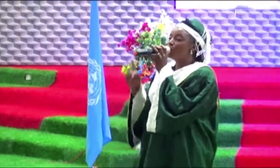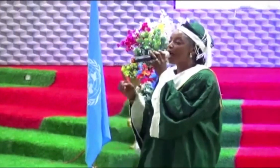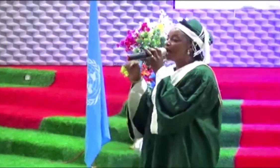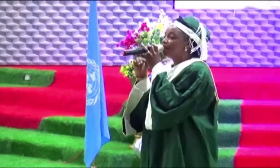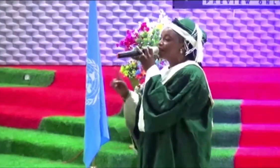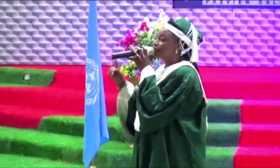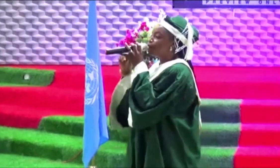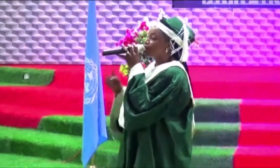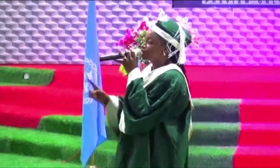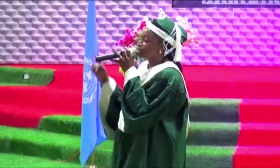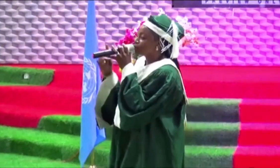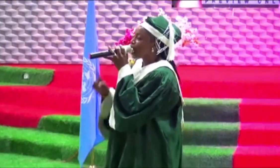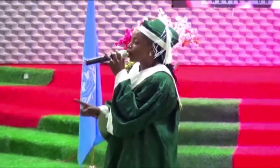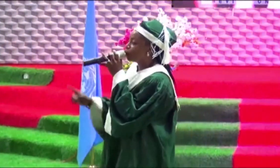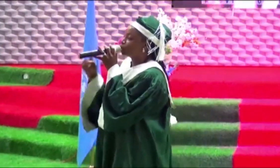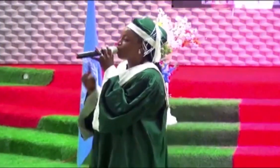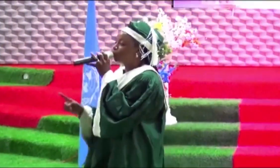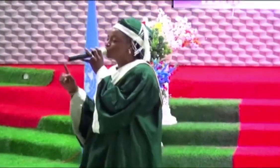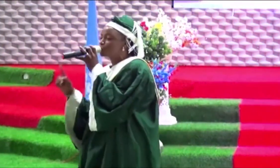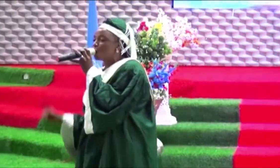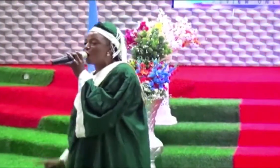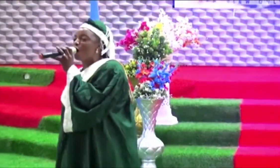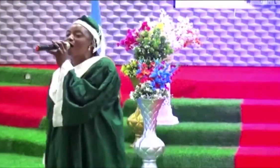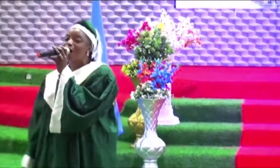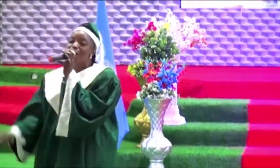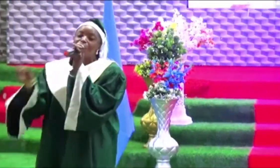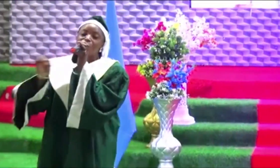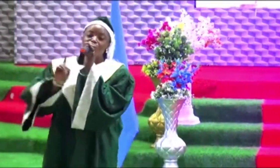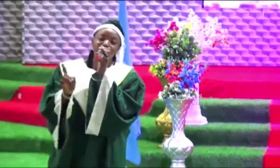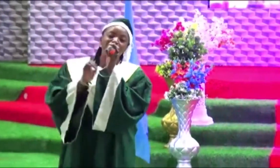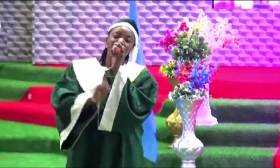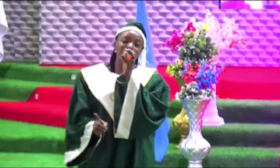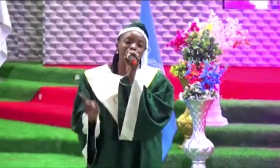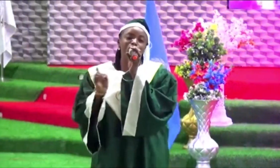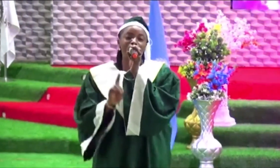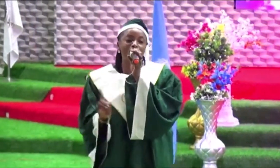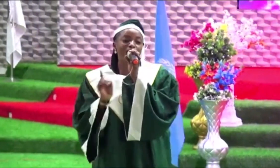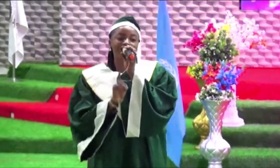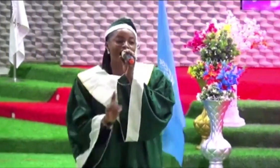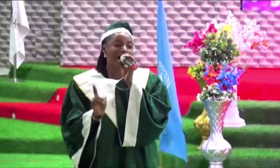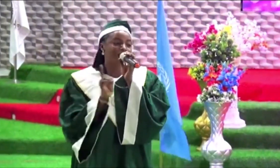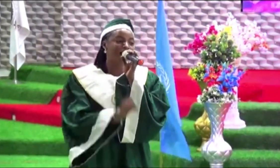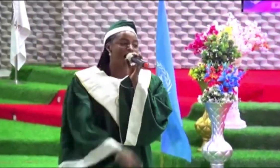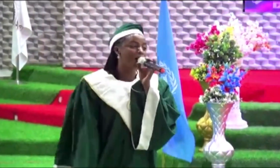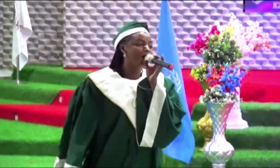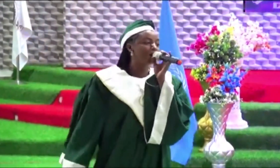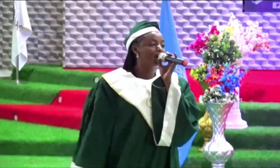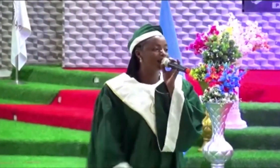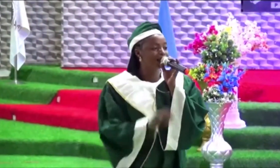Àdúrà ní ìjábẹ́ sí ìgbà ò bó ṣe burú tó. Kò sóhun tó kọjá àdúrà